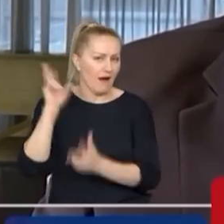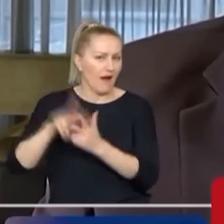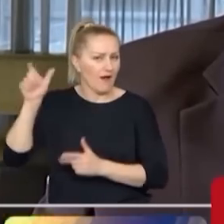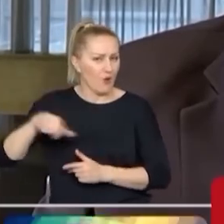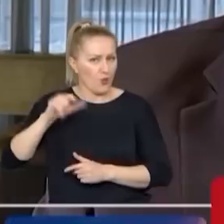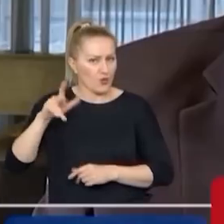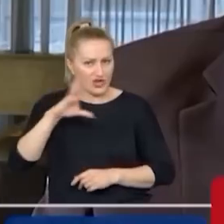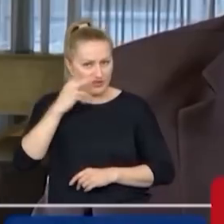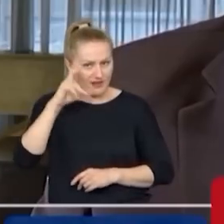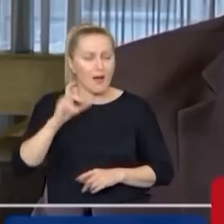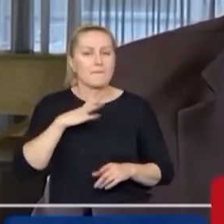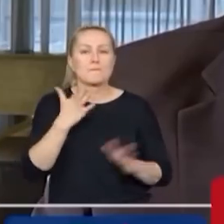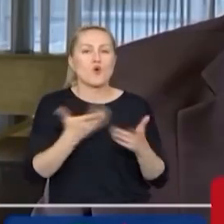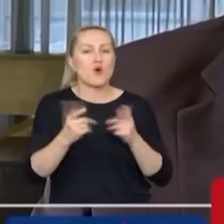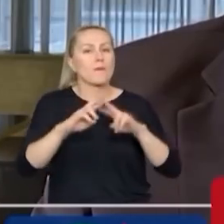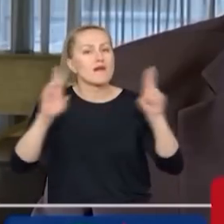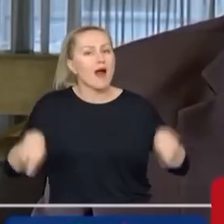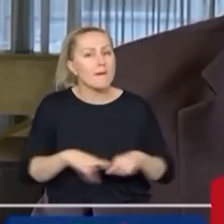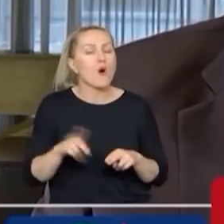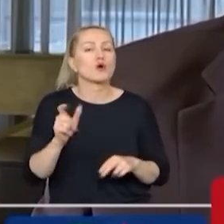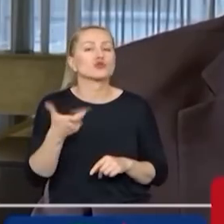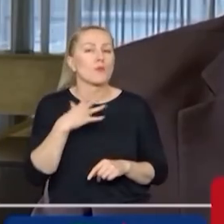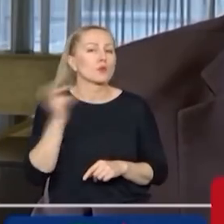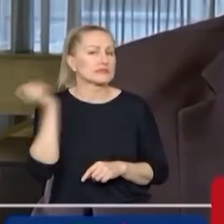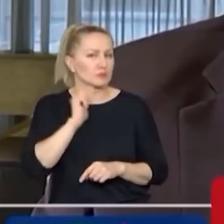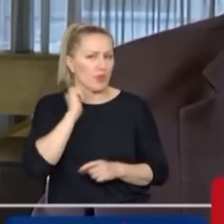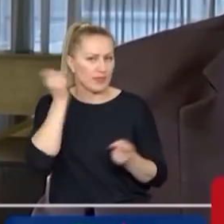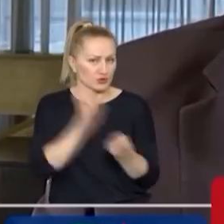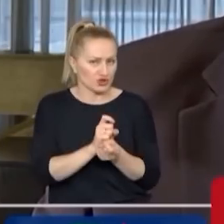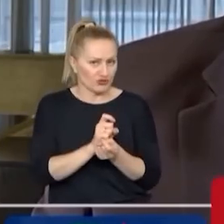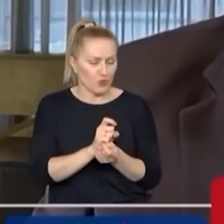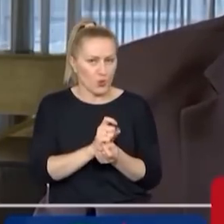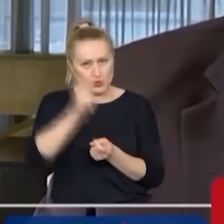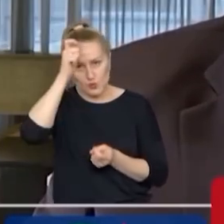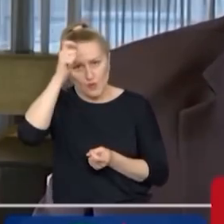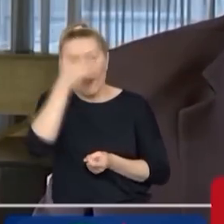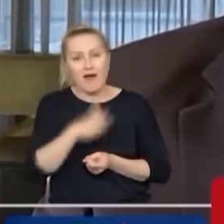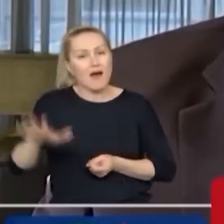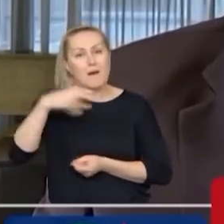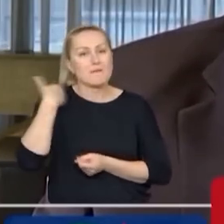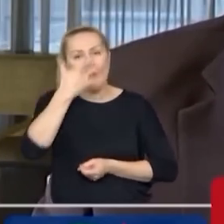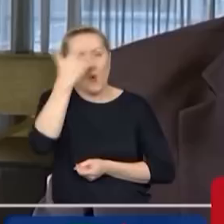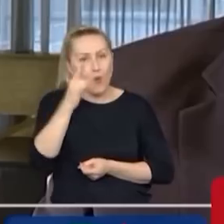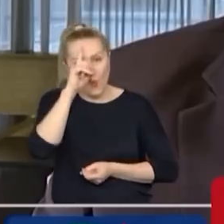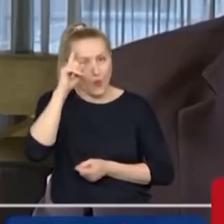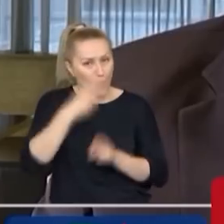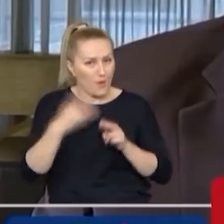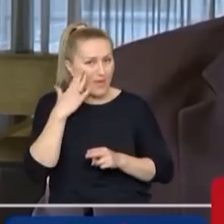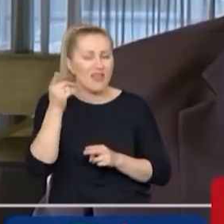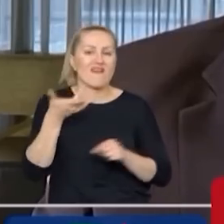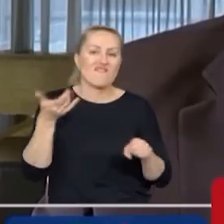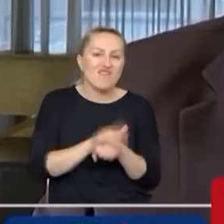Przygotowaliśmy raport o zbrodniach popełnionych przeciwko człowieczeństwu, przeciwko Białorusinom na terenie Białorusi. To gwałt,